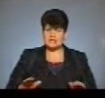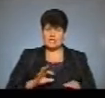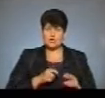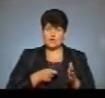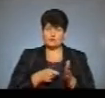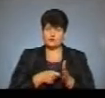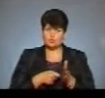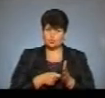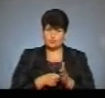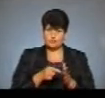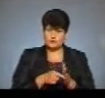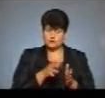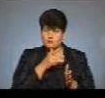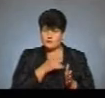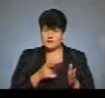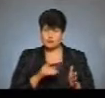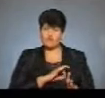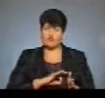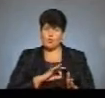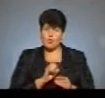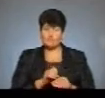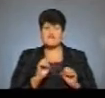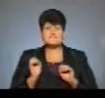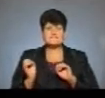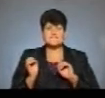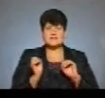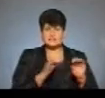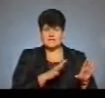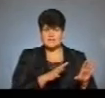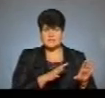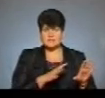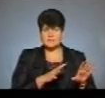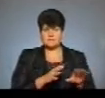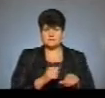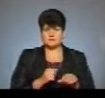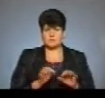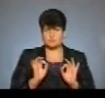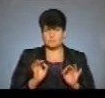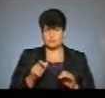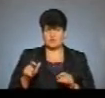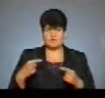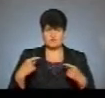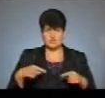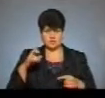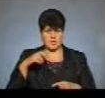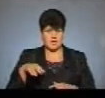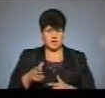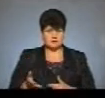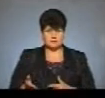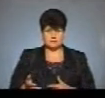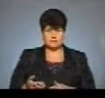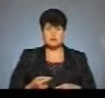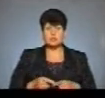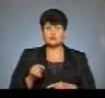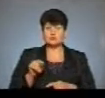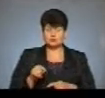їх до певного періоду часу, виховує і віддає абсолютно працездатних людей в інші країни. І таким